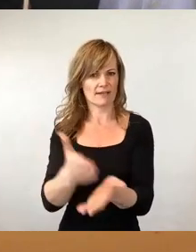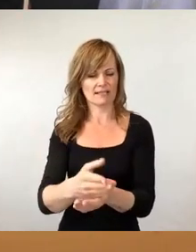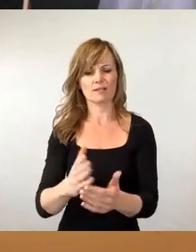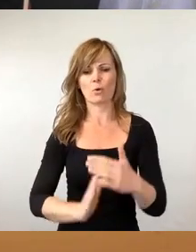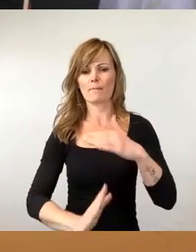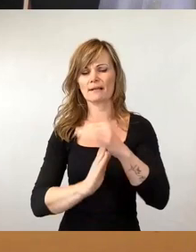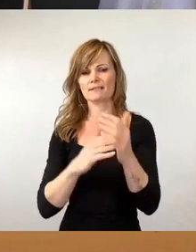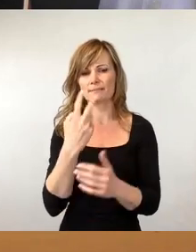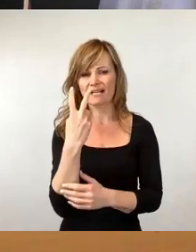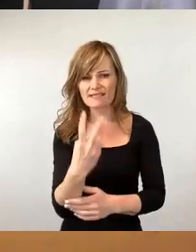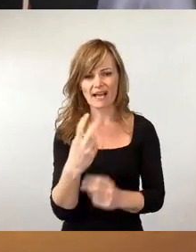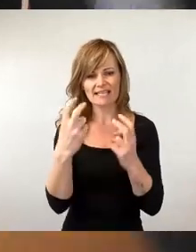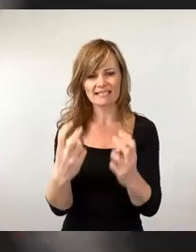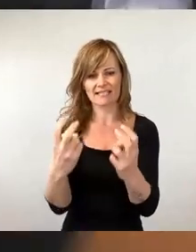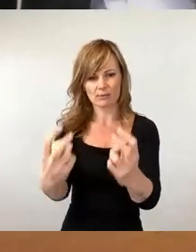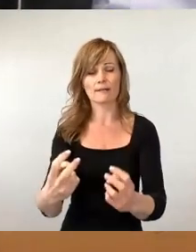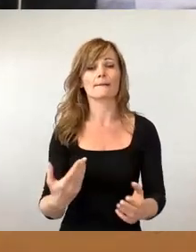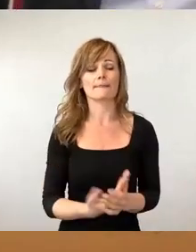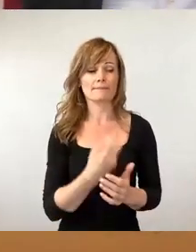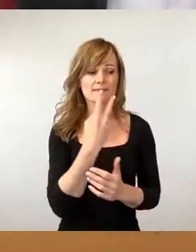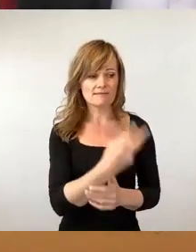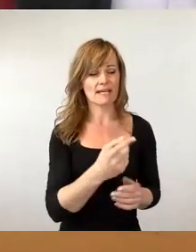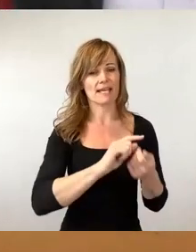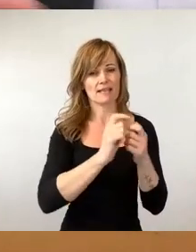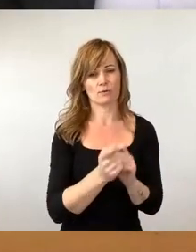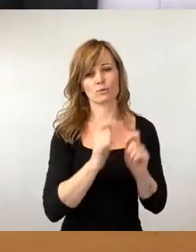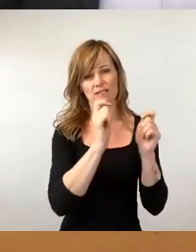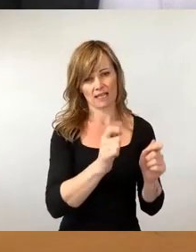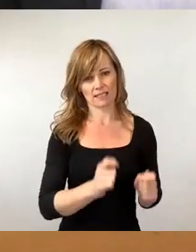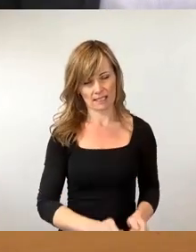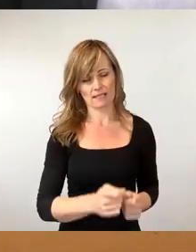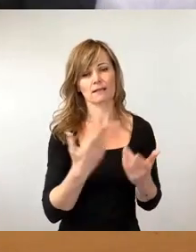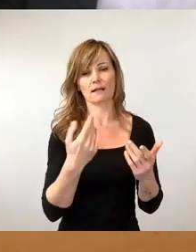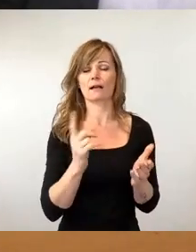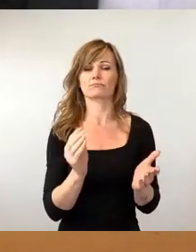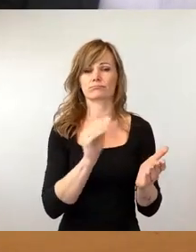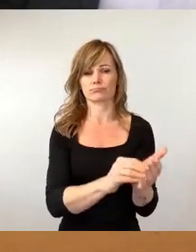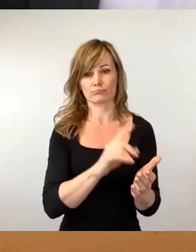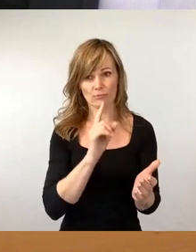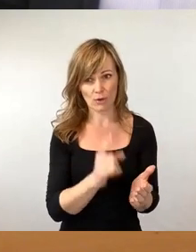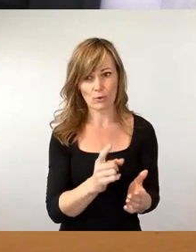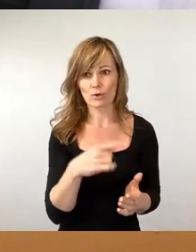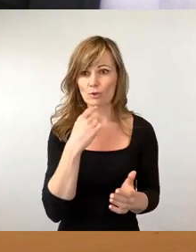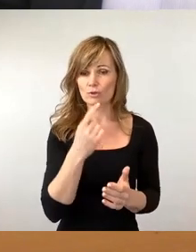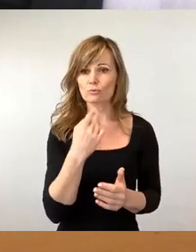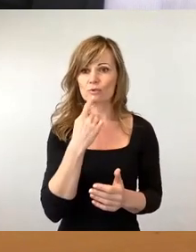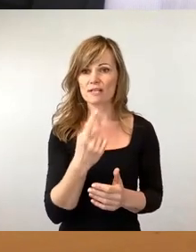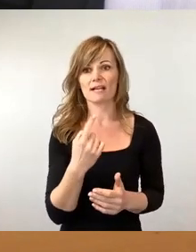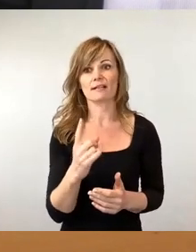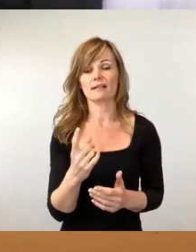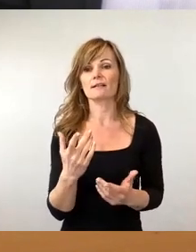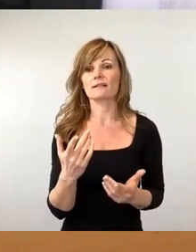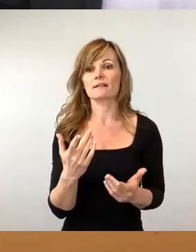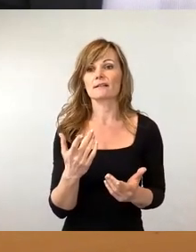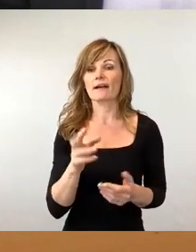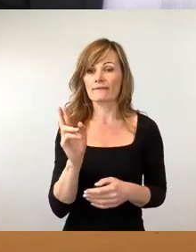zwei Änderungsanträge vor, die auch gleich eingebracht werden können. Ich will nur dazu auch betonen, sollten einer